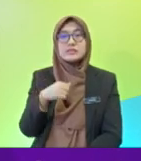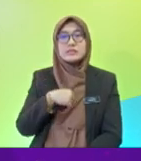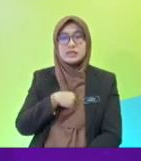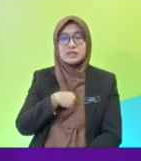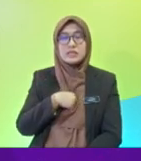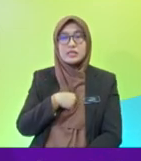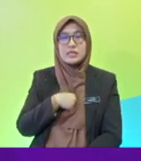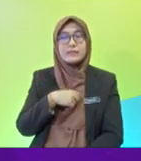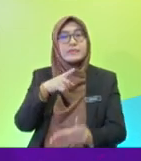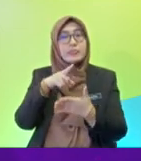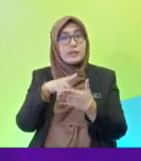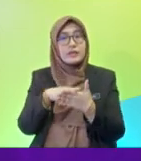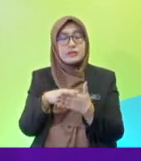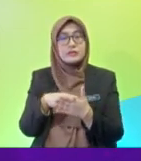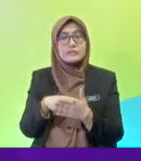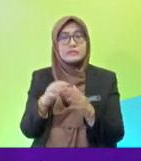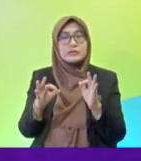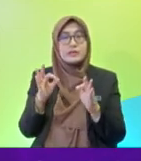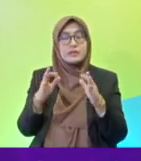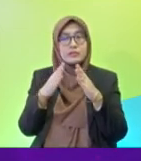kalau Rumah Kita